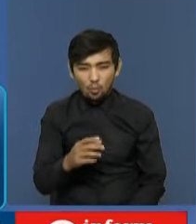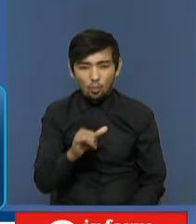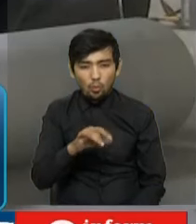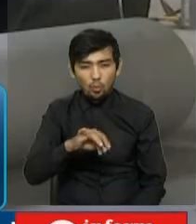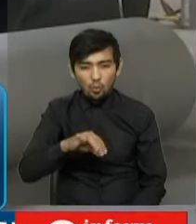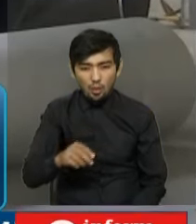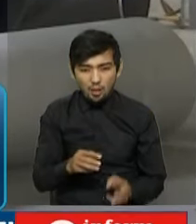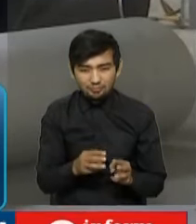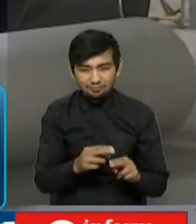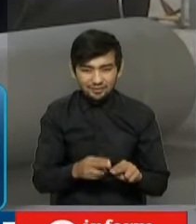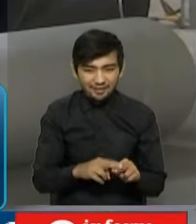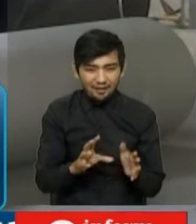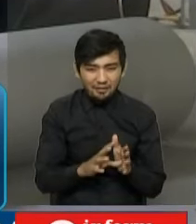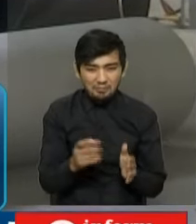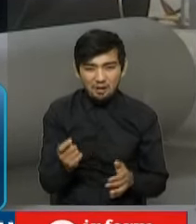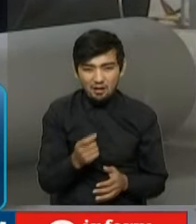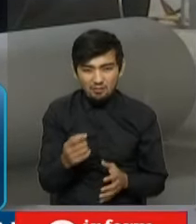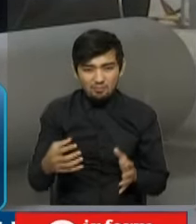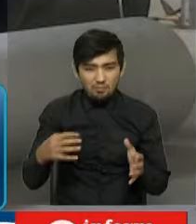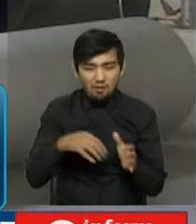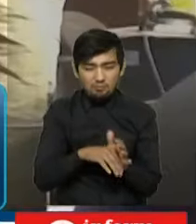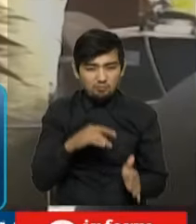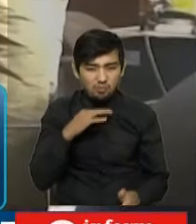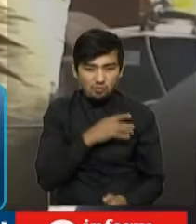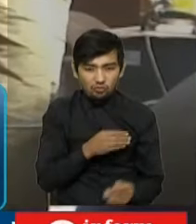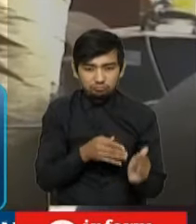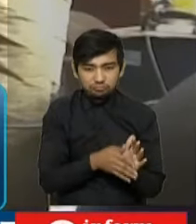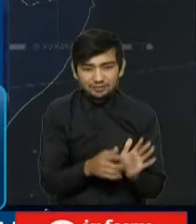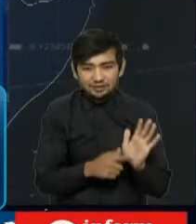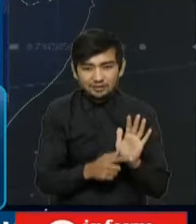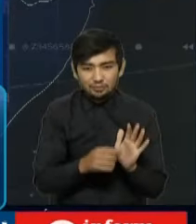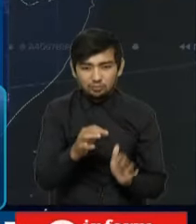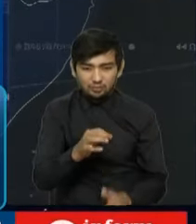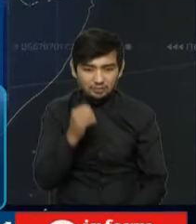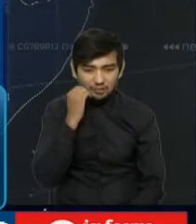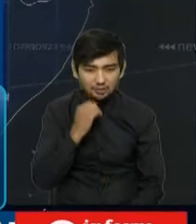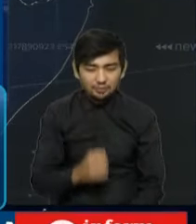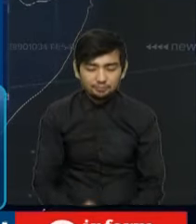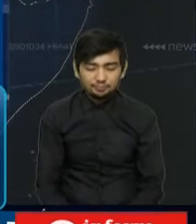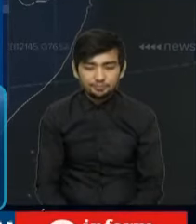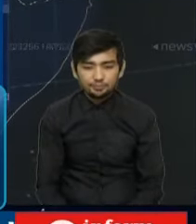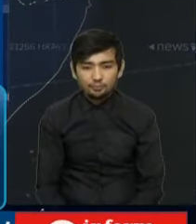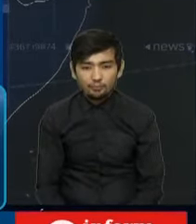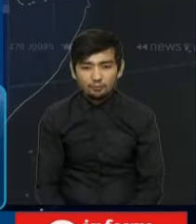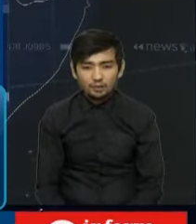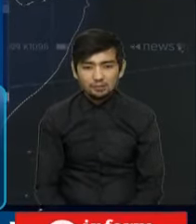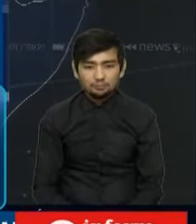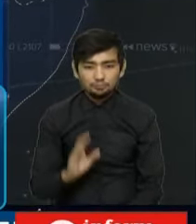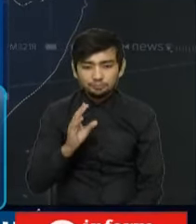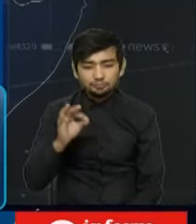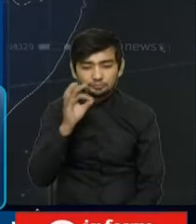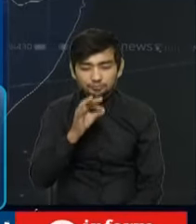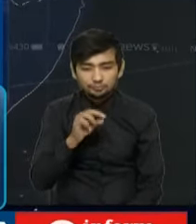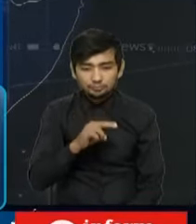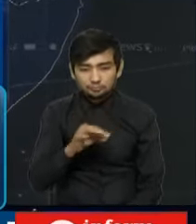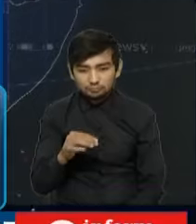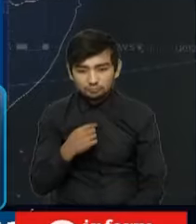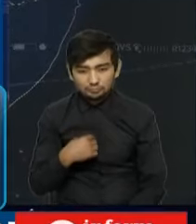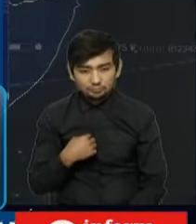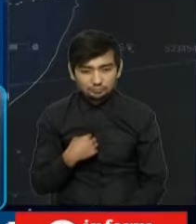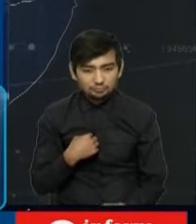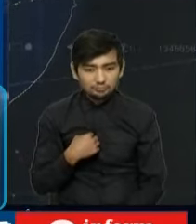львиную долю электроэнергии в стране, изношены на 70%. В будущем по обязательствам, что мы будем уменьшать выбросы, да,